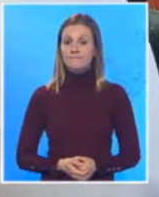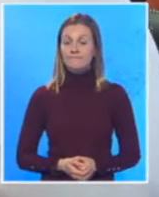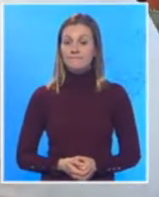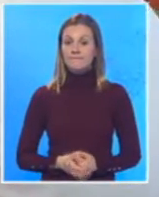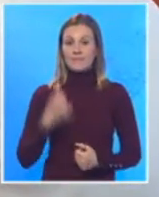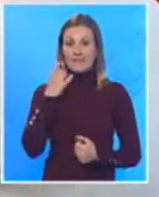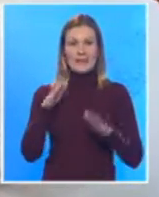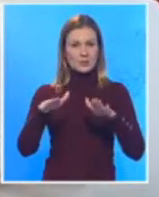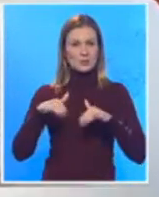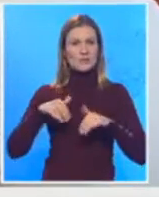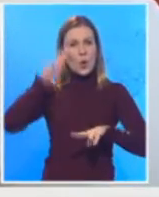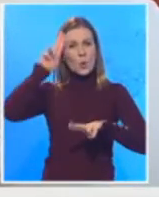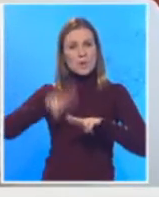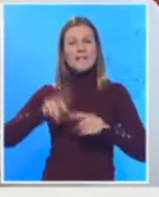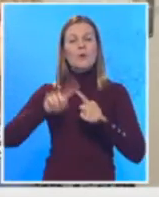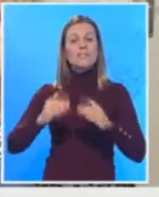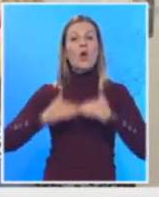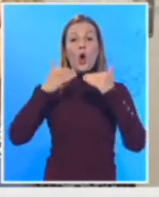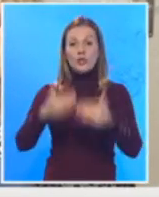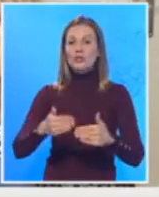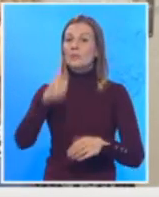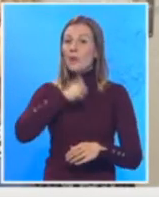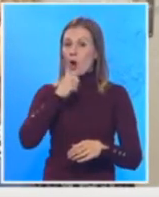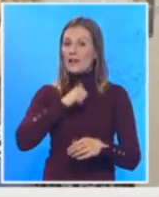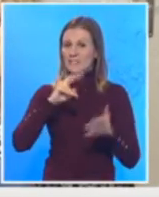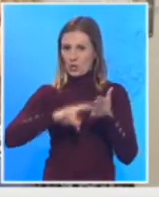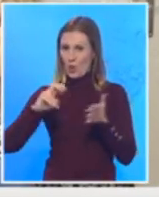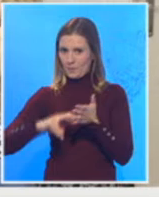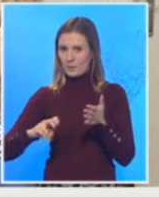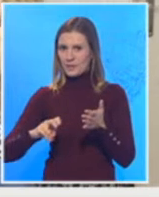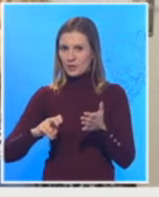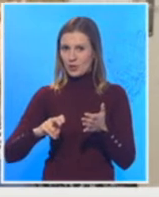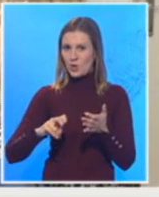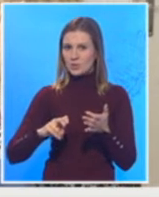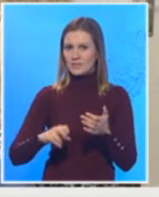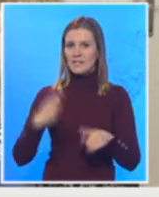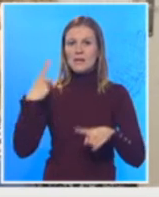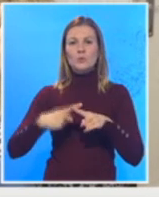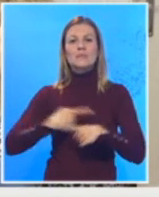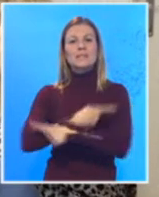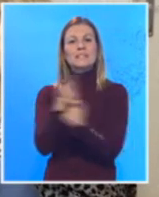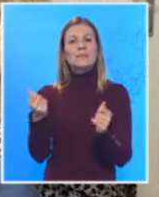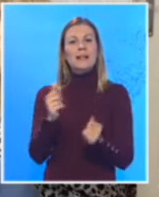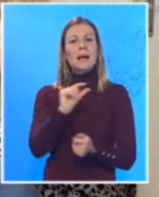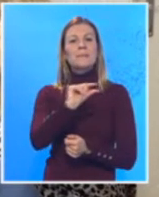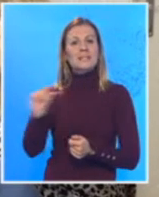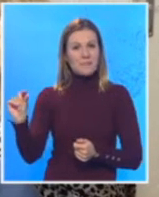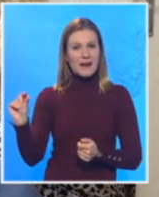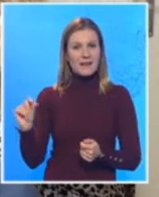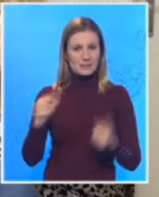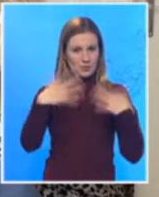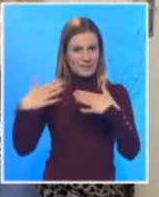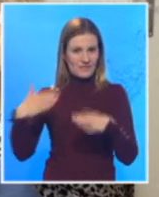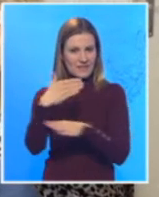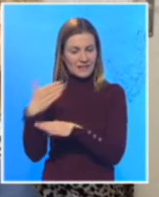Nakon donošenja uredbe za odlaganje poreza i doprinosa koja se odnosi na direktnu novčanu pomoć i isplatu minimalca privrednicima, ministar